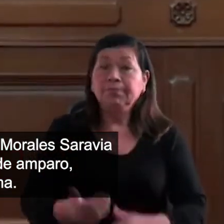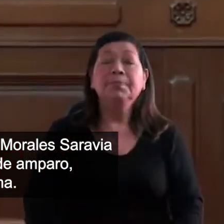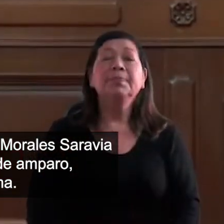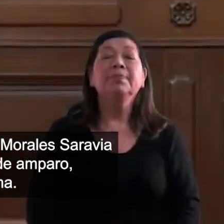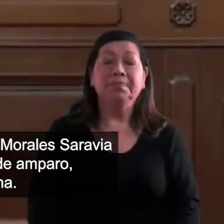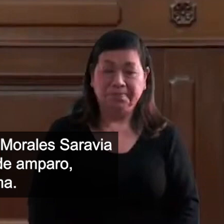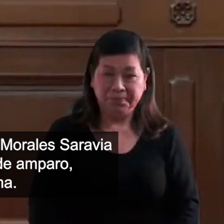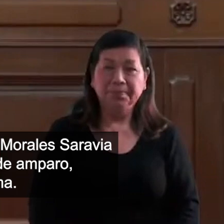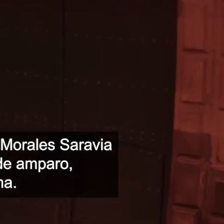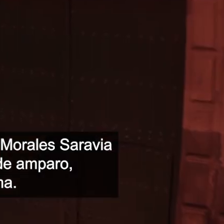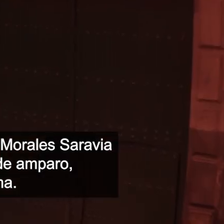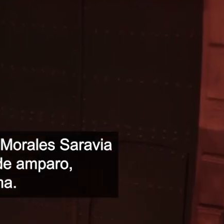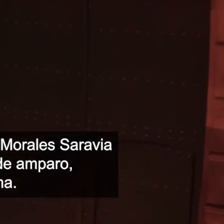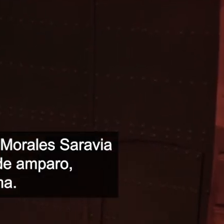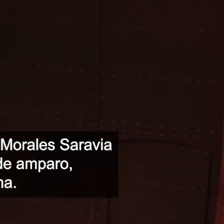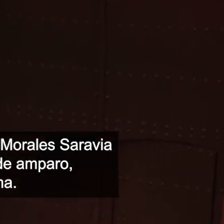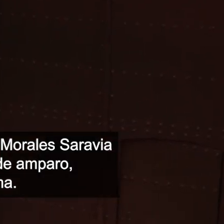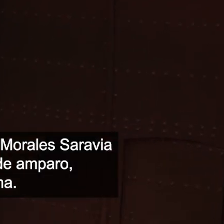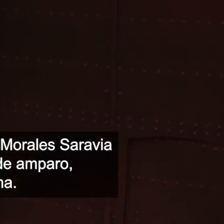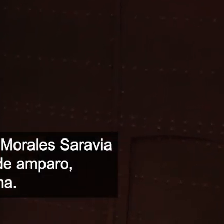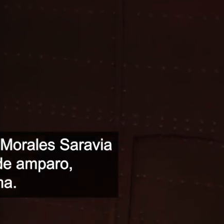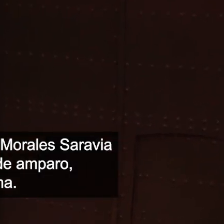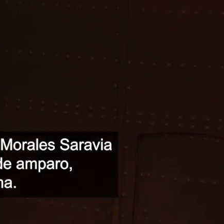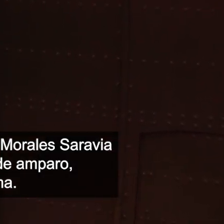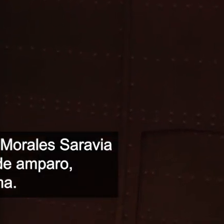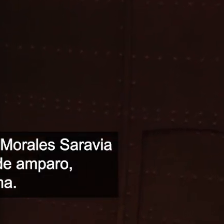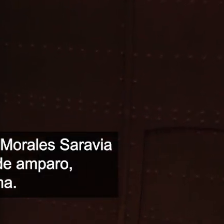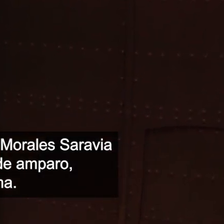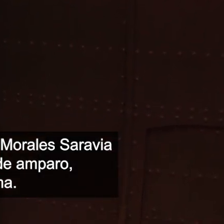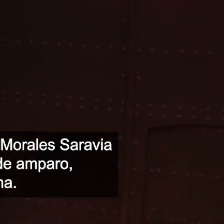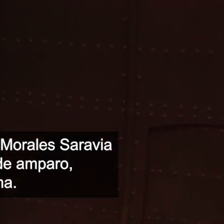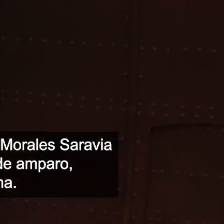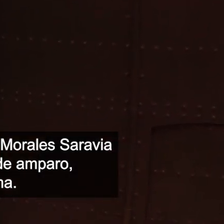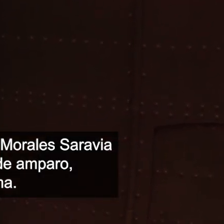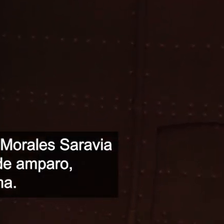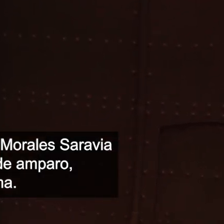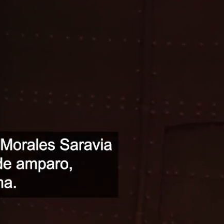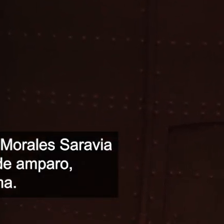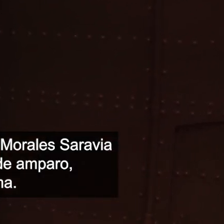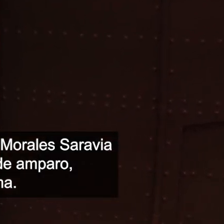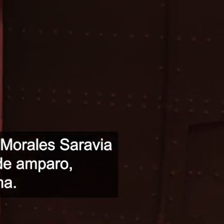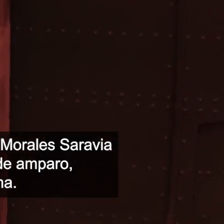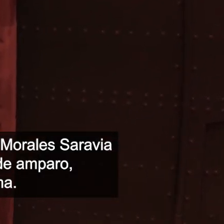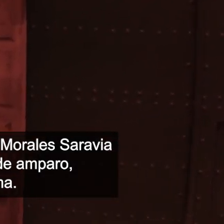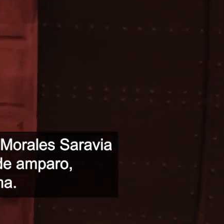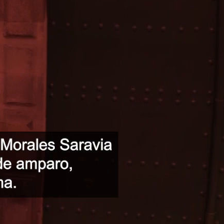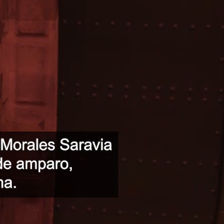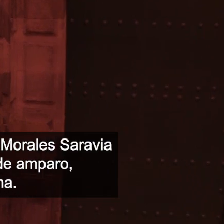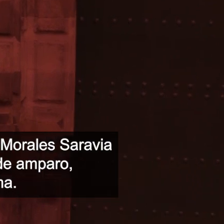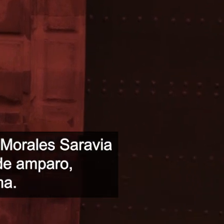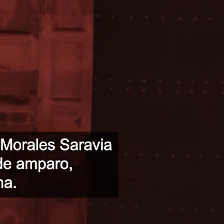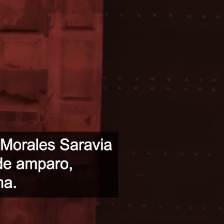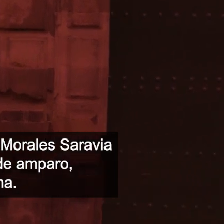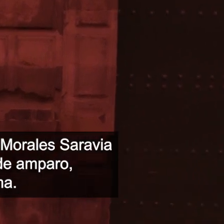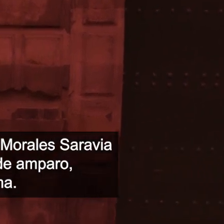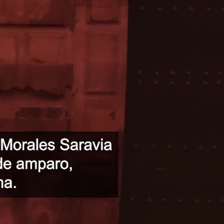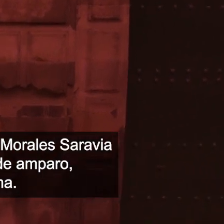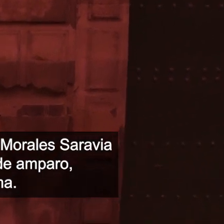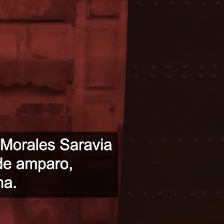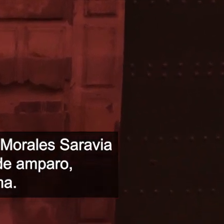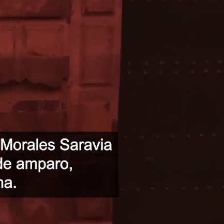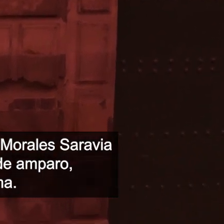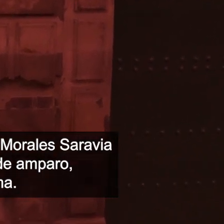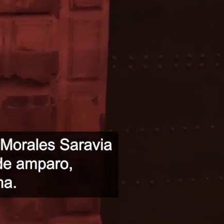tukuypim botanallapaqña sajiratamunku iskun amparo mañakuykunata, pusaq habeas data, huk